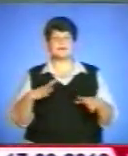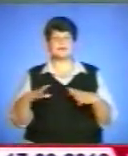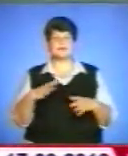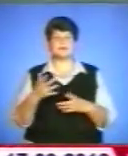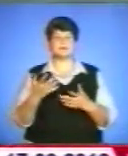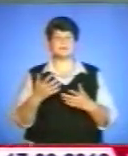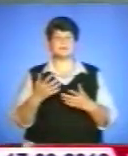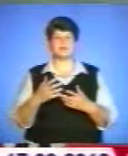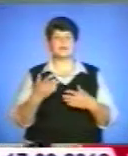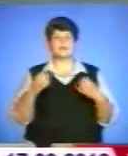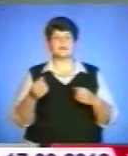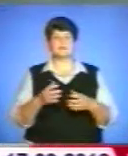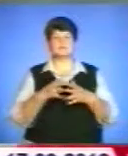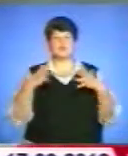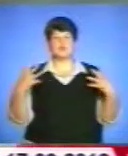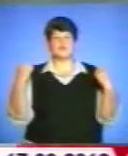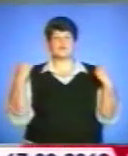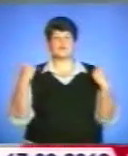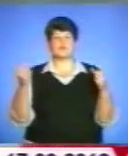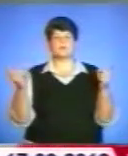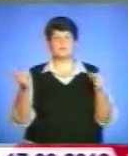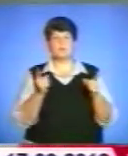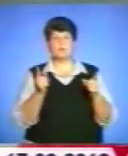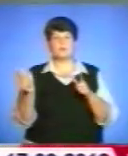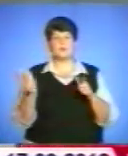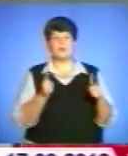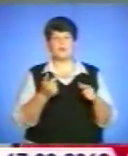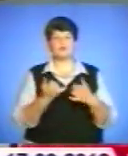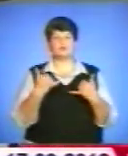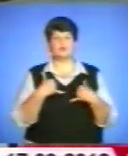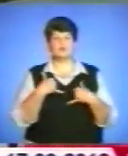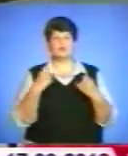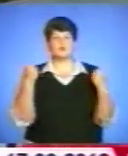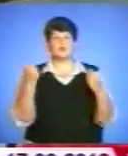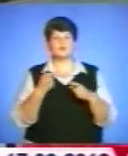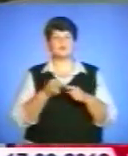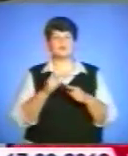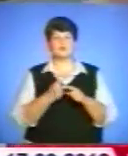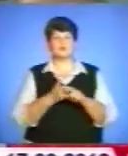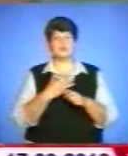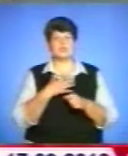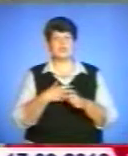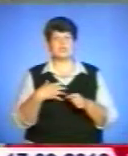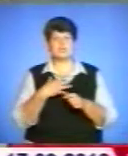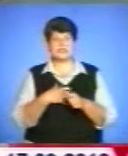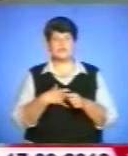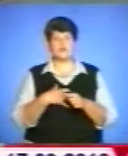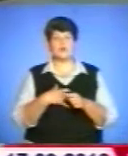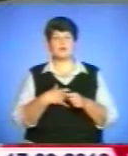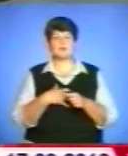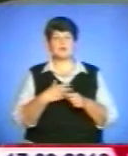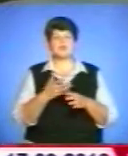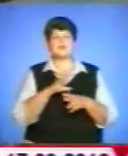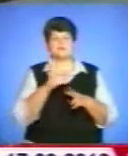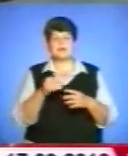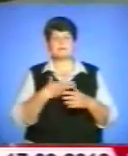збільшують фізичну підготовку. Тобто для нашого спорту це надзвичайно важливо, бо без цього нам ніяк. І взагалі мене